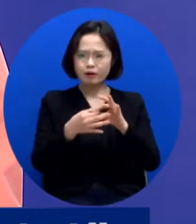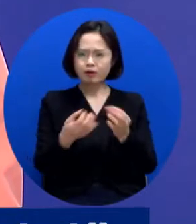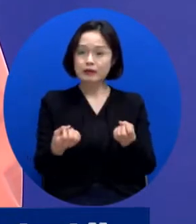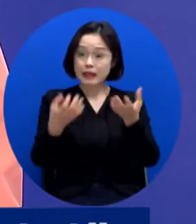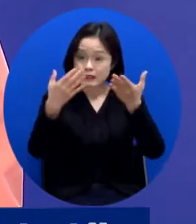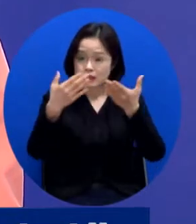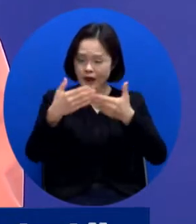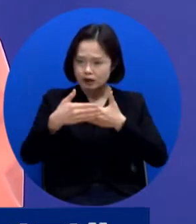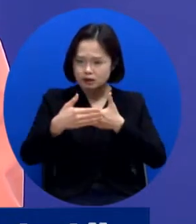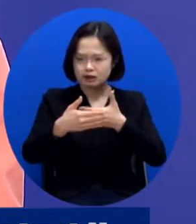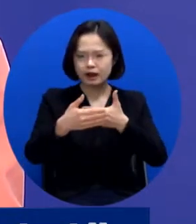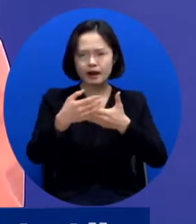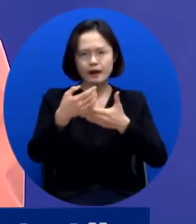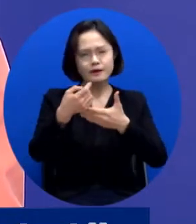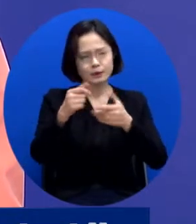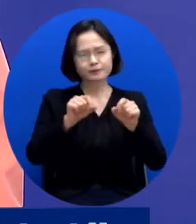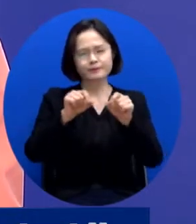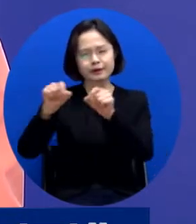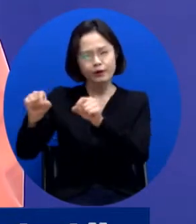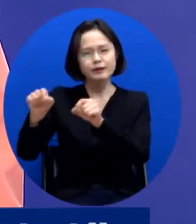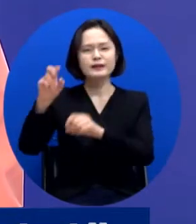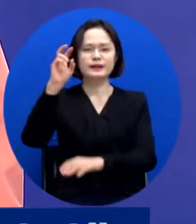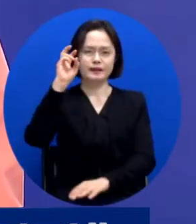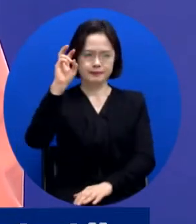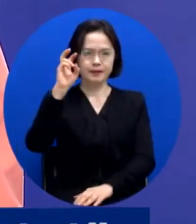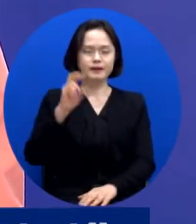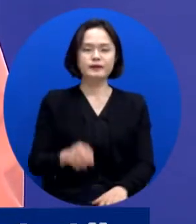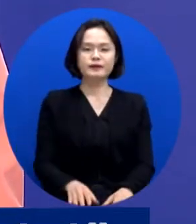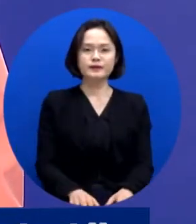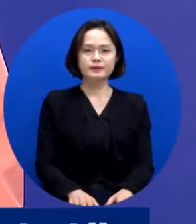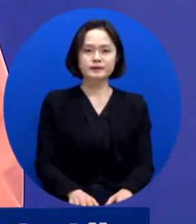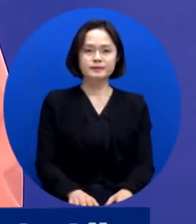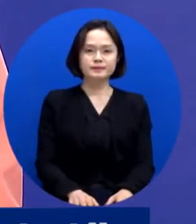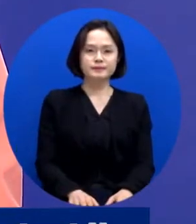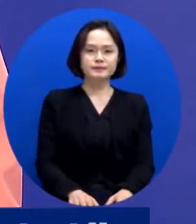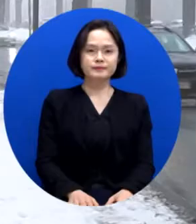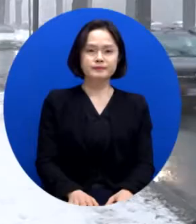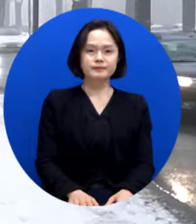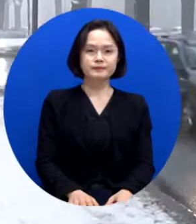행사들도 줄줄이 차질을 빚을 것으로 보입니다. 베를린에서 김영환 통신원입니다.